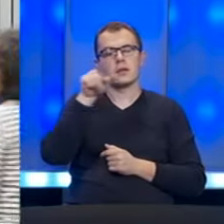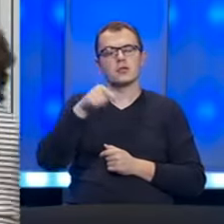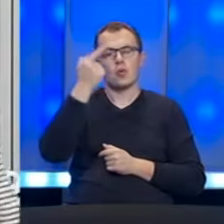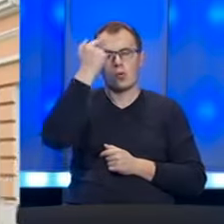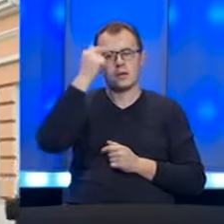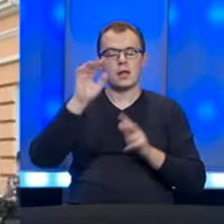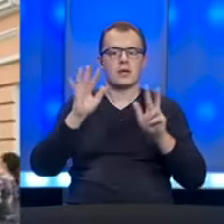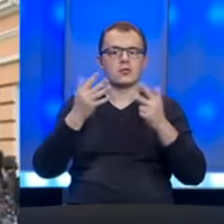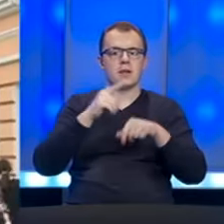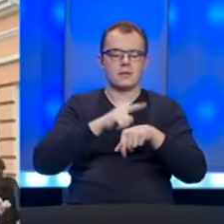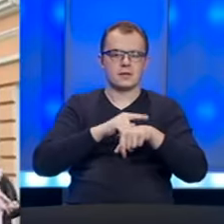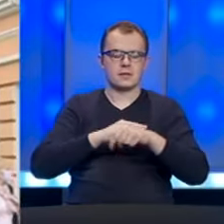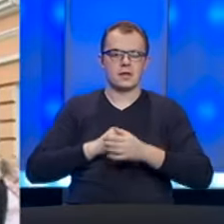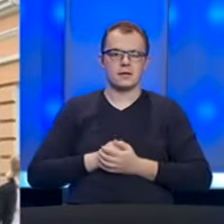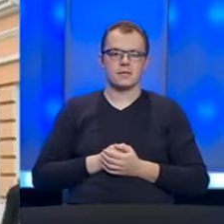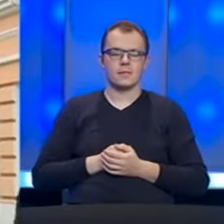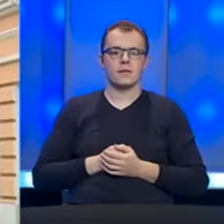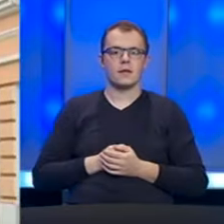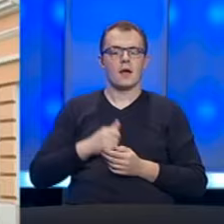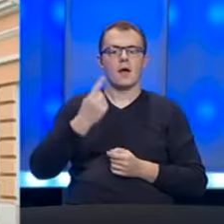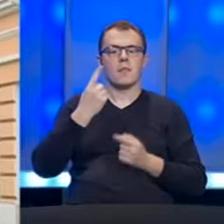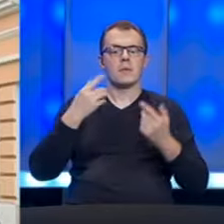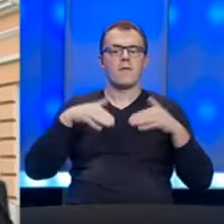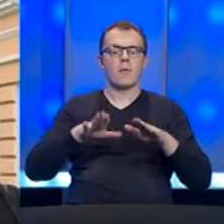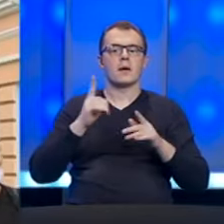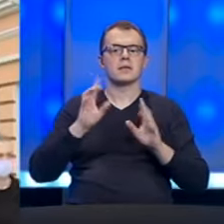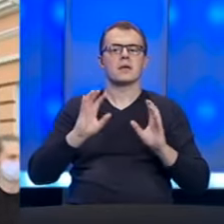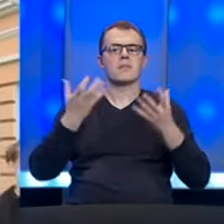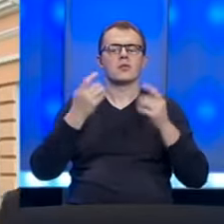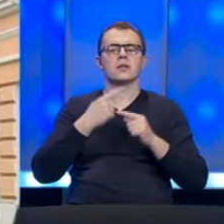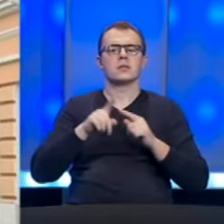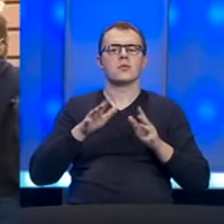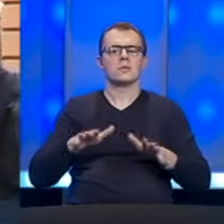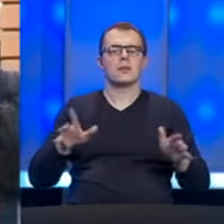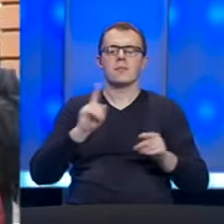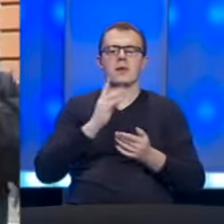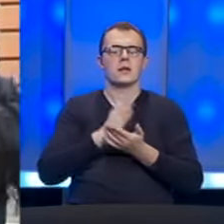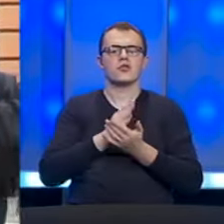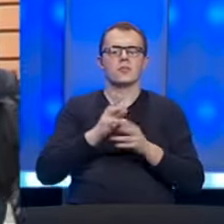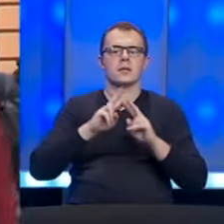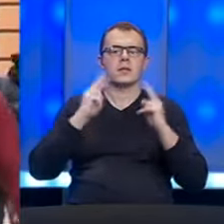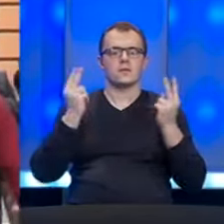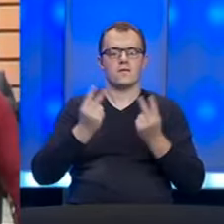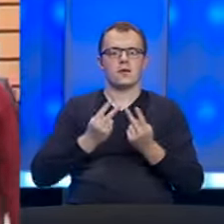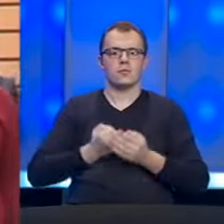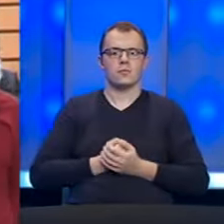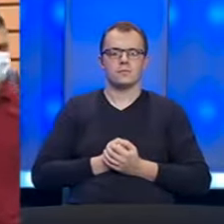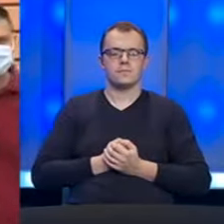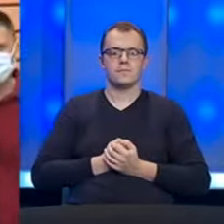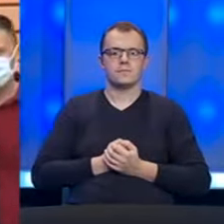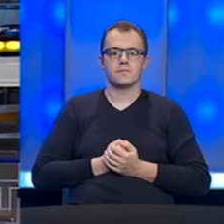nedjelje do 18 sati. Tradicionalnih prvomajskih protesta zbog pandemije neće biti ni u svijetu.